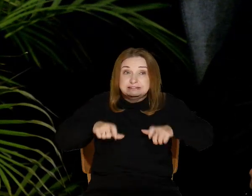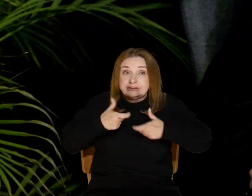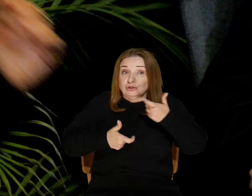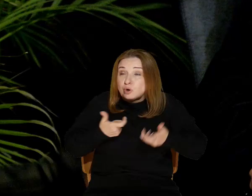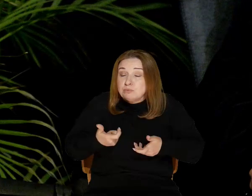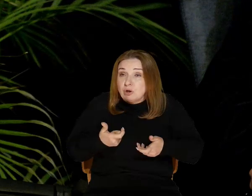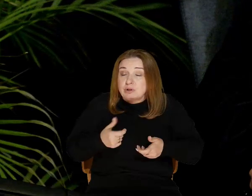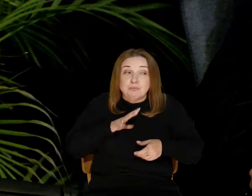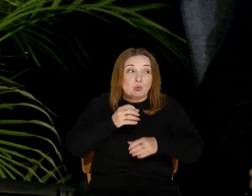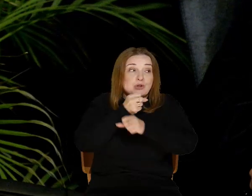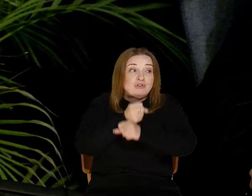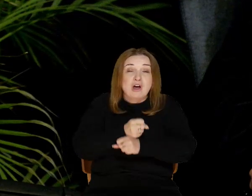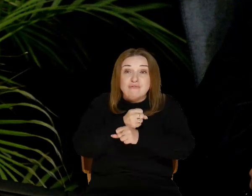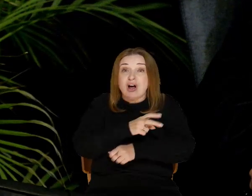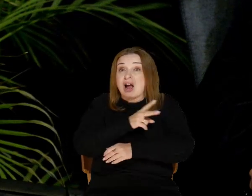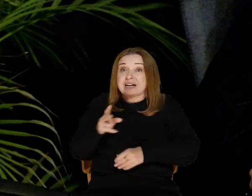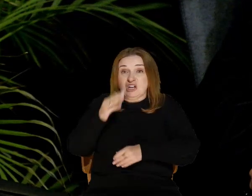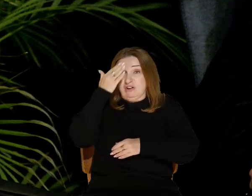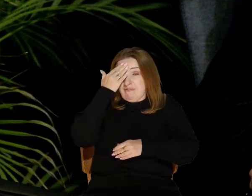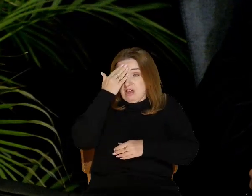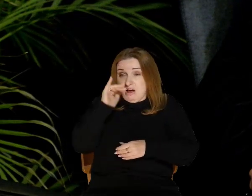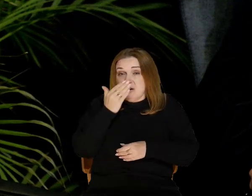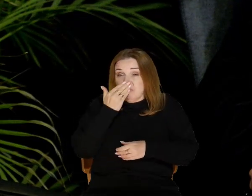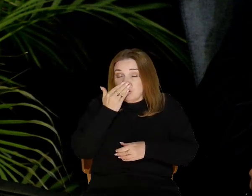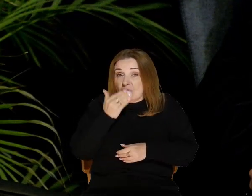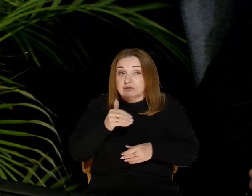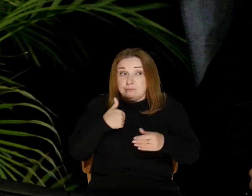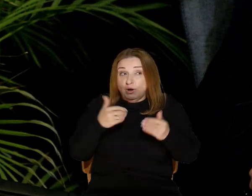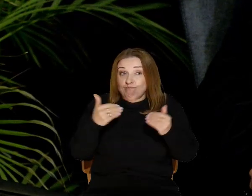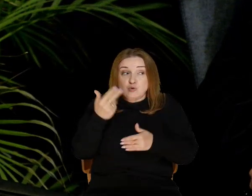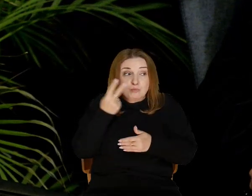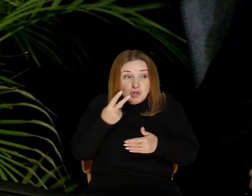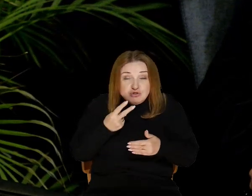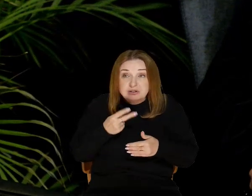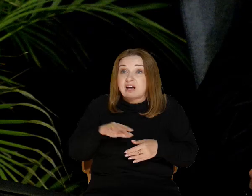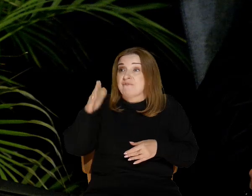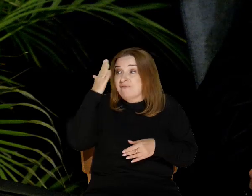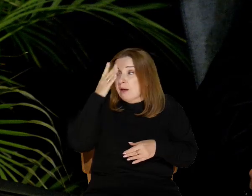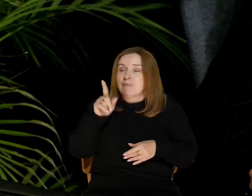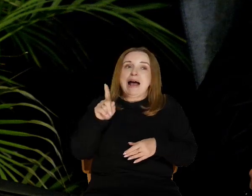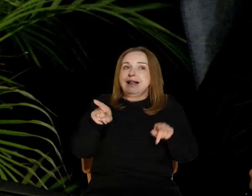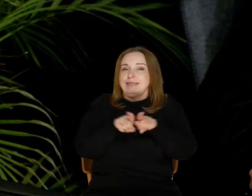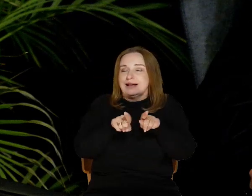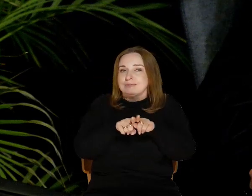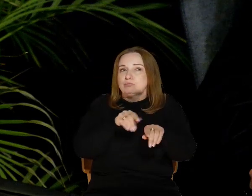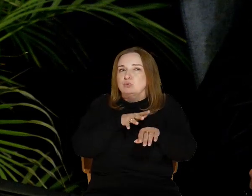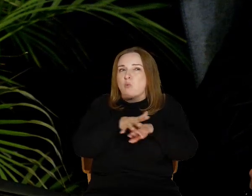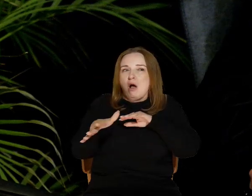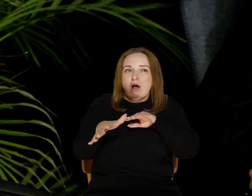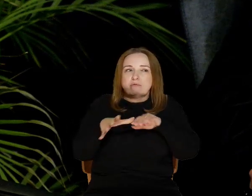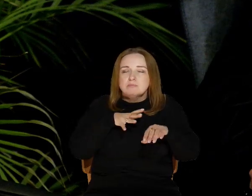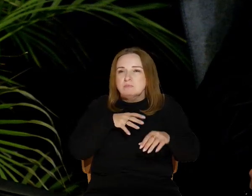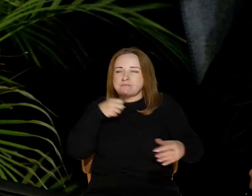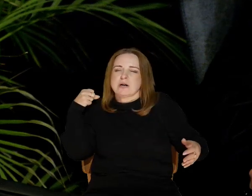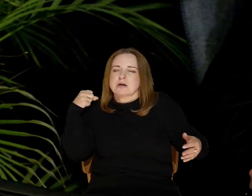się działo w czasach niewolnictwa, no to wszyscy możemy sobie przeczytać. Tak naprawdę chociażby za słynne lincze,